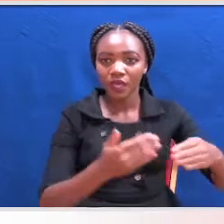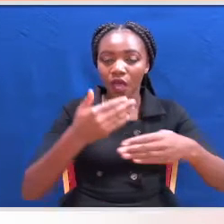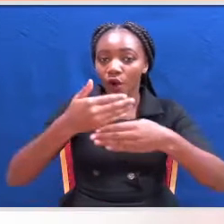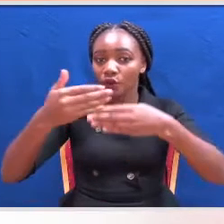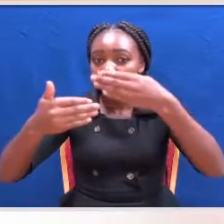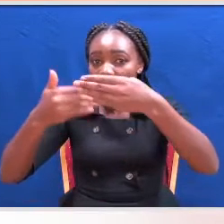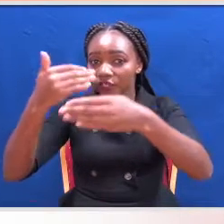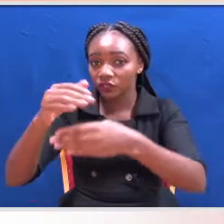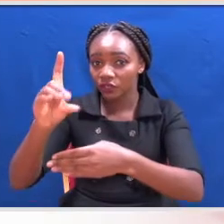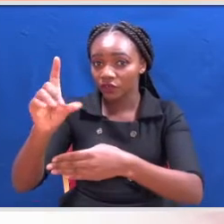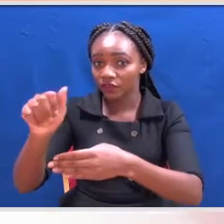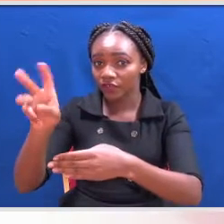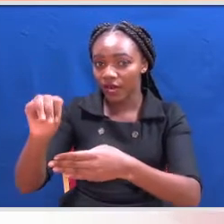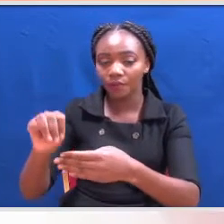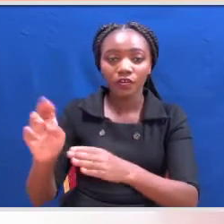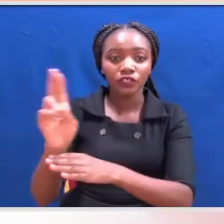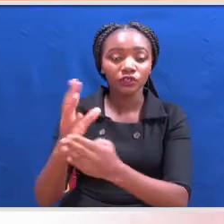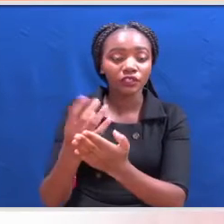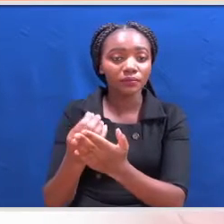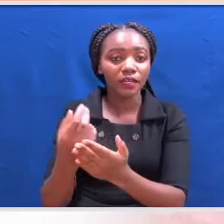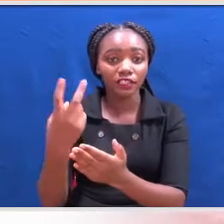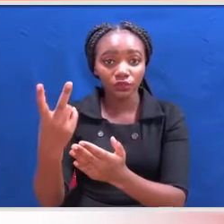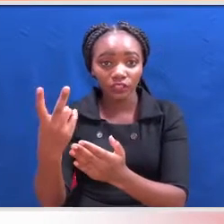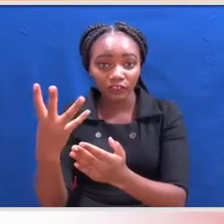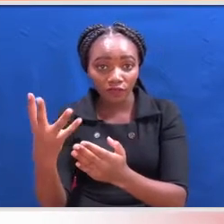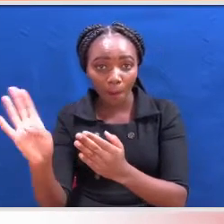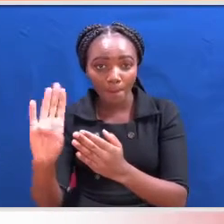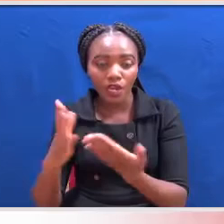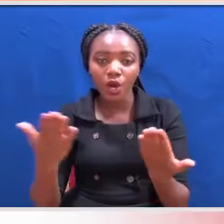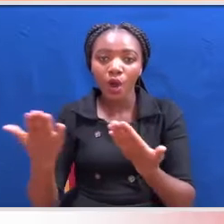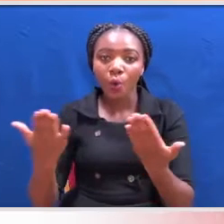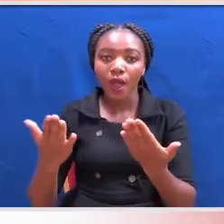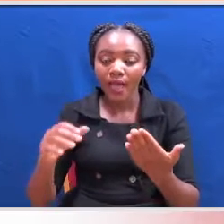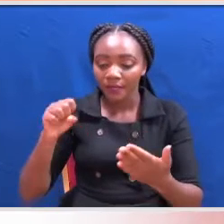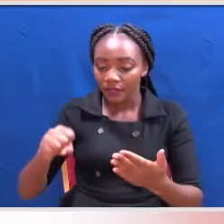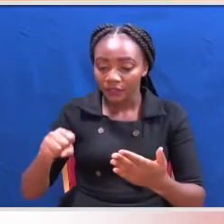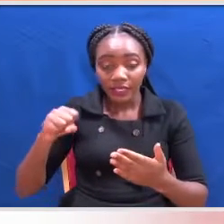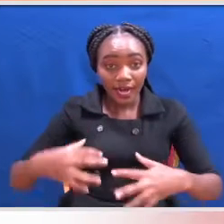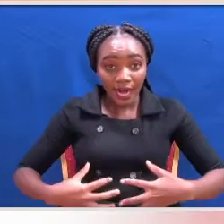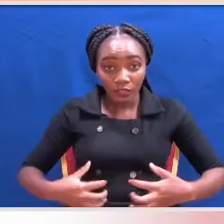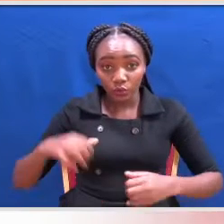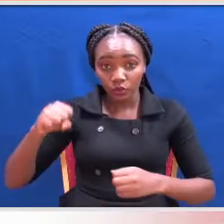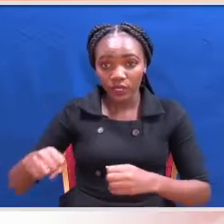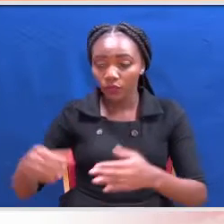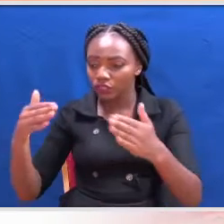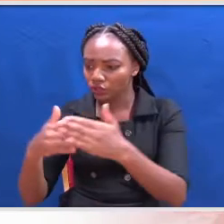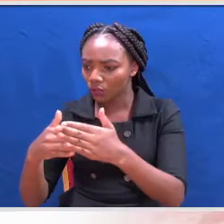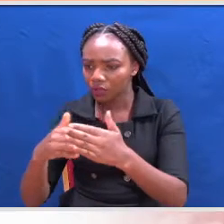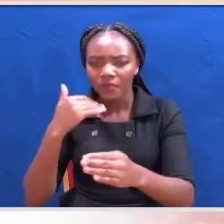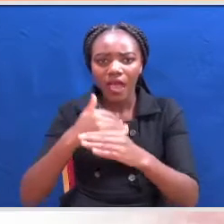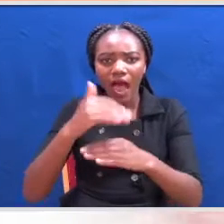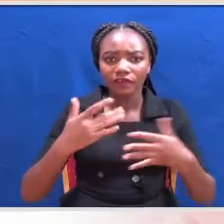wa bwawa la Kariminu 2 la shilingi bilioni 24 lililoko Gatundu Kaskazini umesitishwa baada ya wenyeji